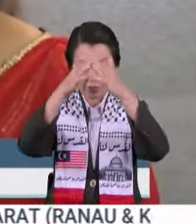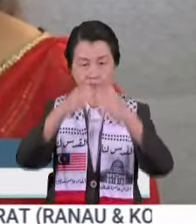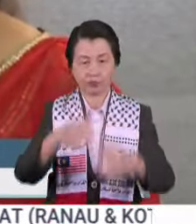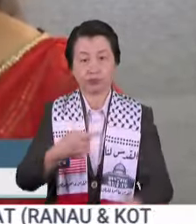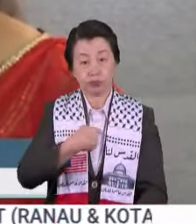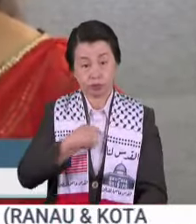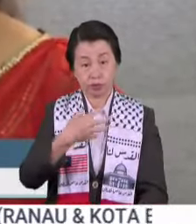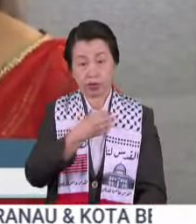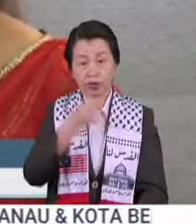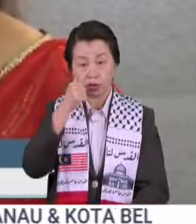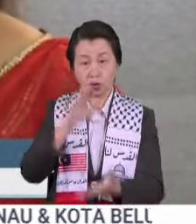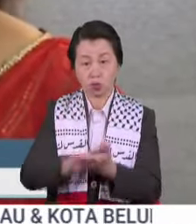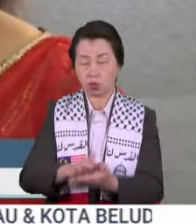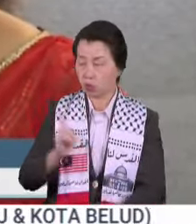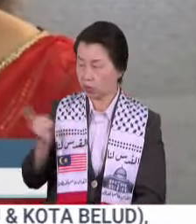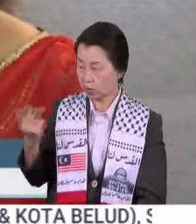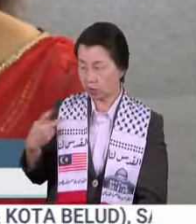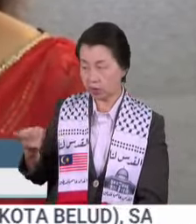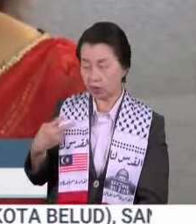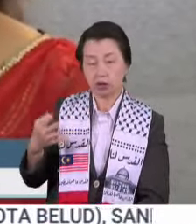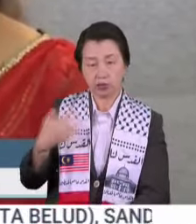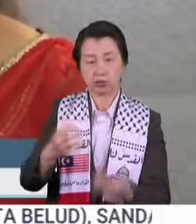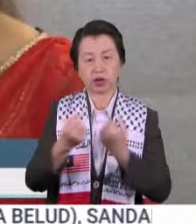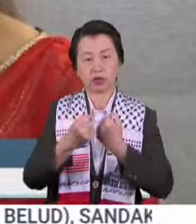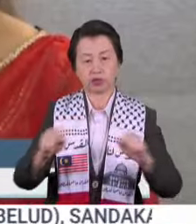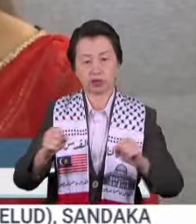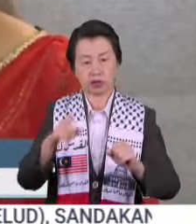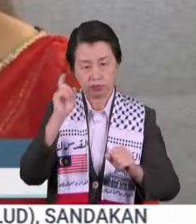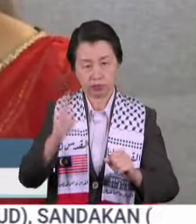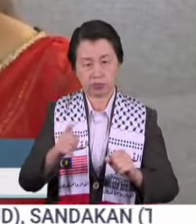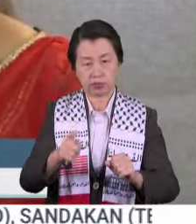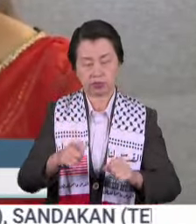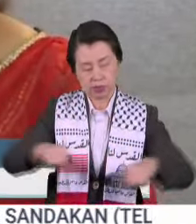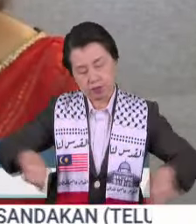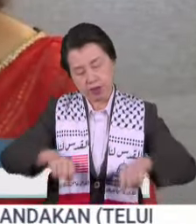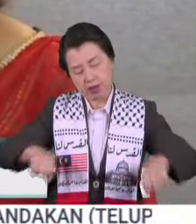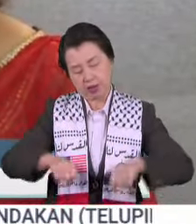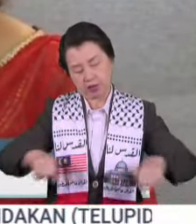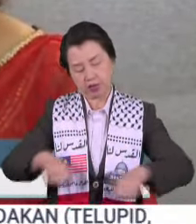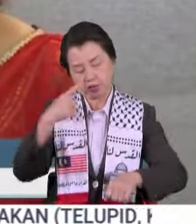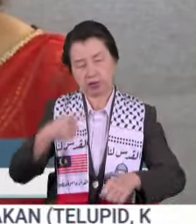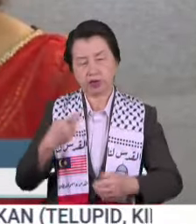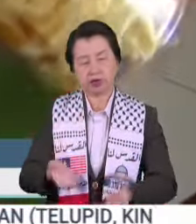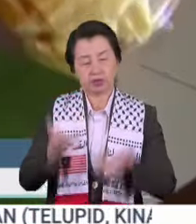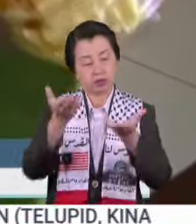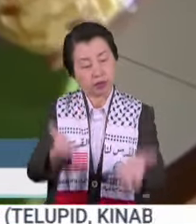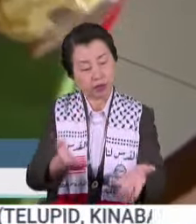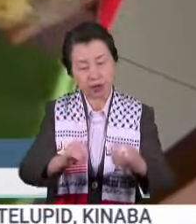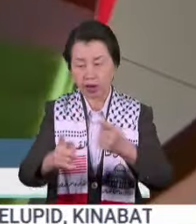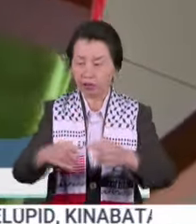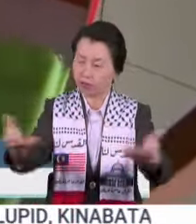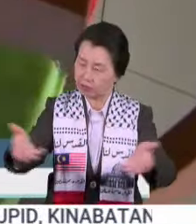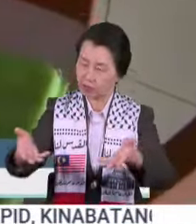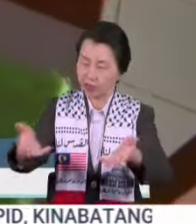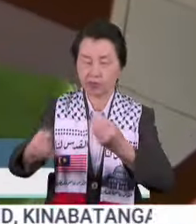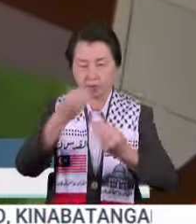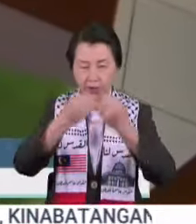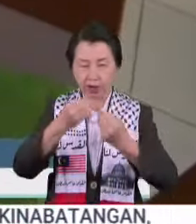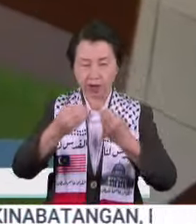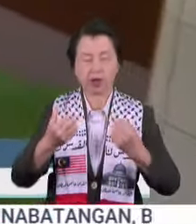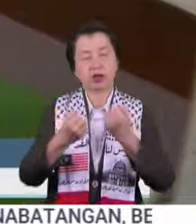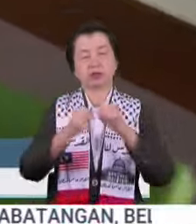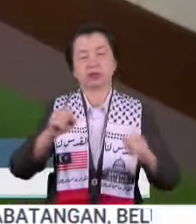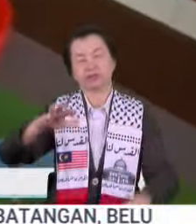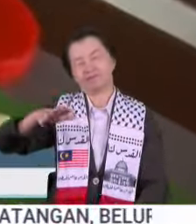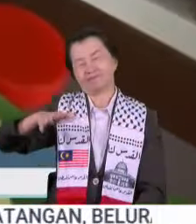wife sudah siap sedia dengan apa yang perlu menu-menu untuk dimasak untuk kita jamu kawan-kawan kita persiapan kami agak